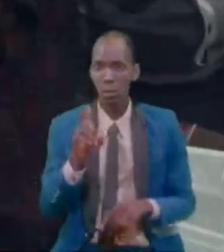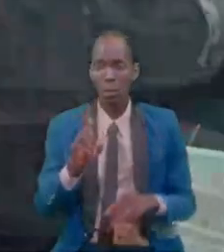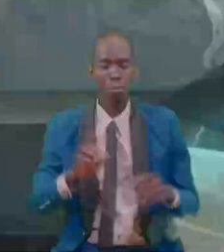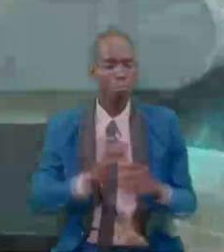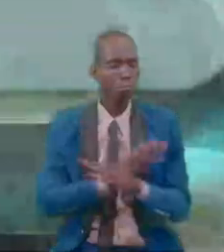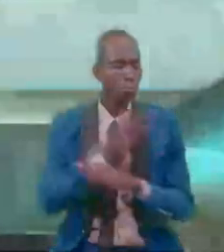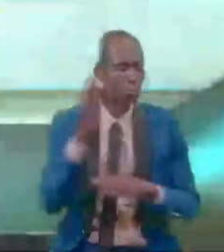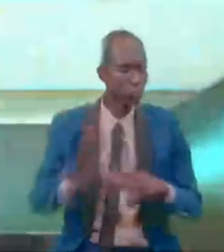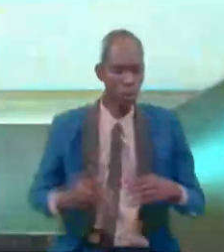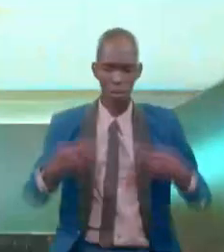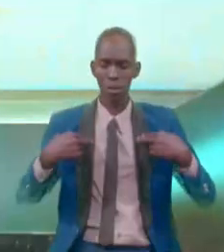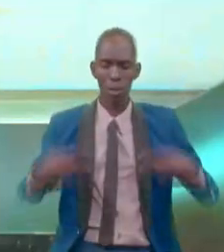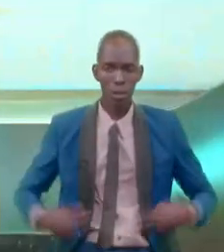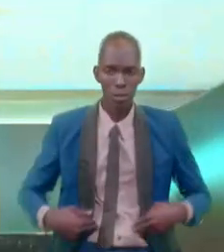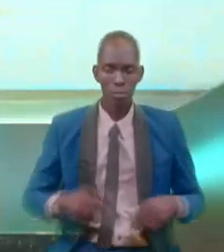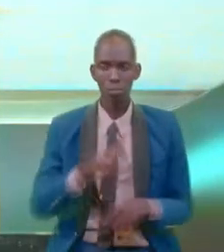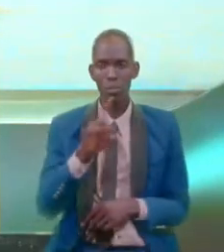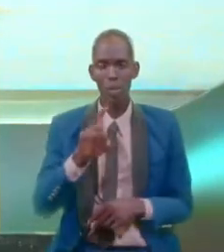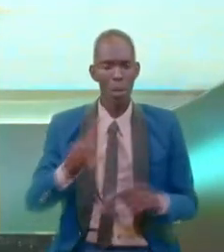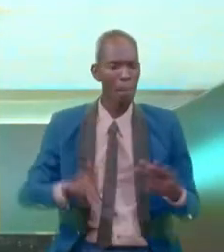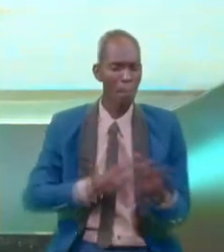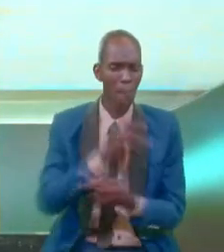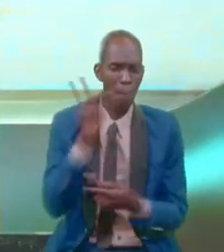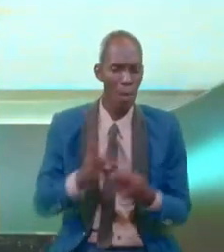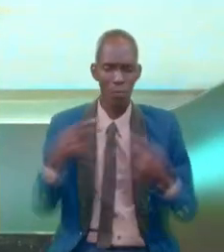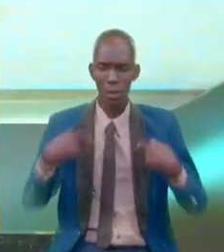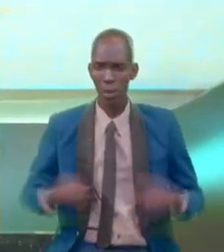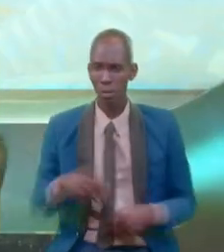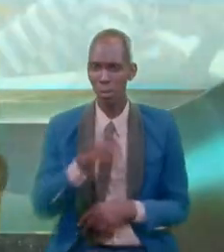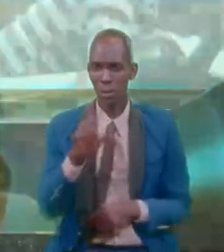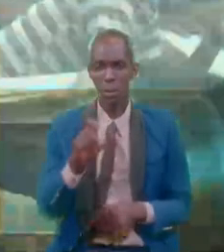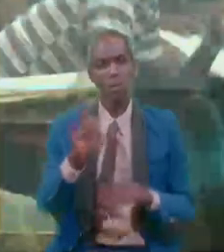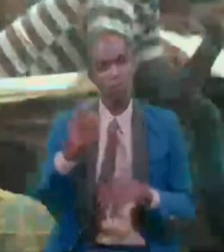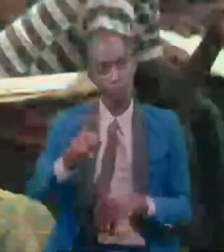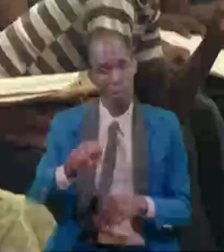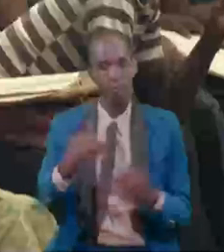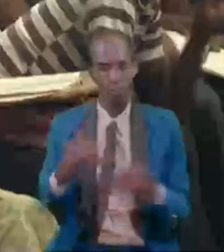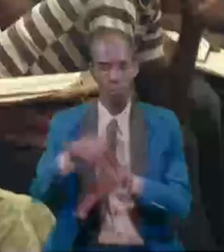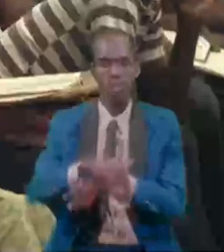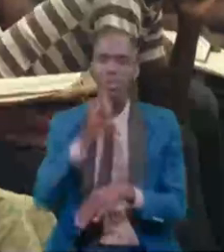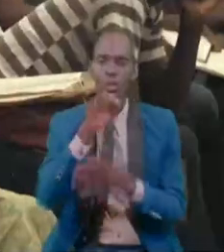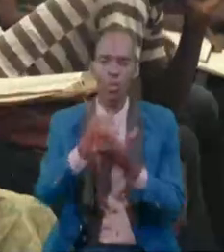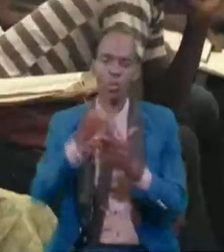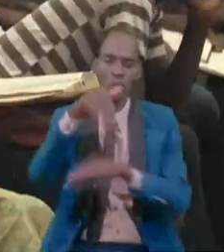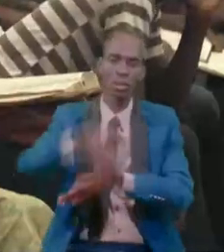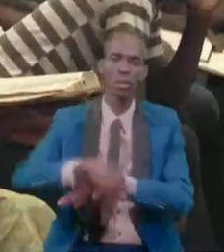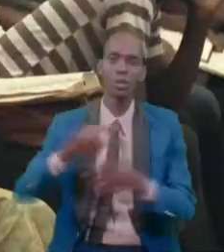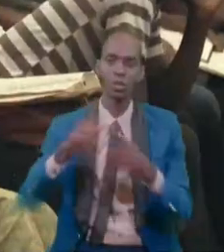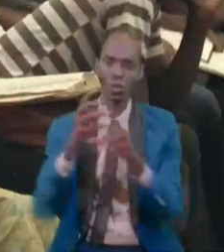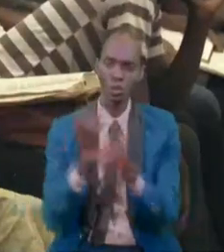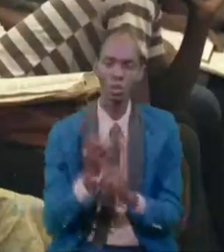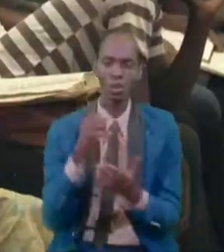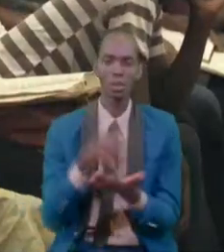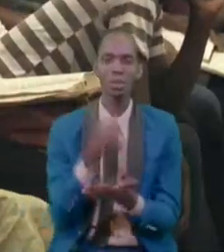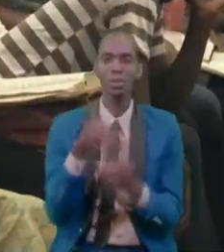Totalement en bonne santé, parfaitement avec la santé, ce soir, c'est la soirée pour vous,